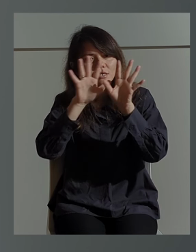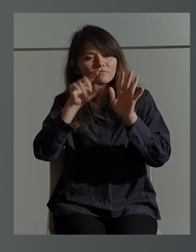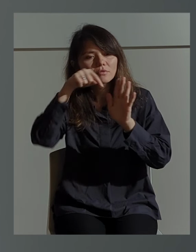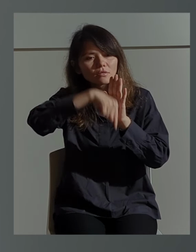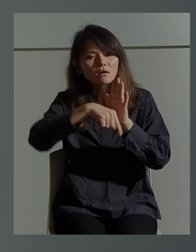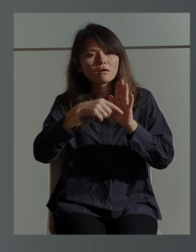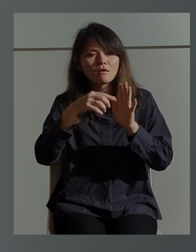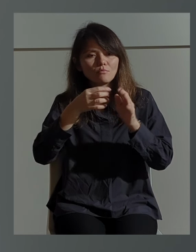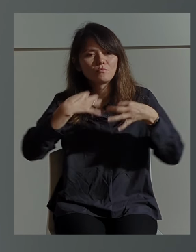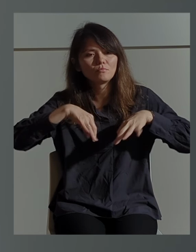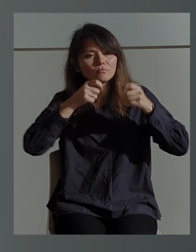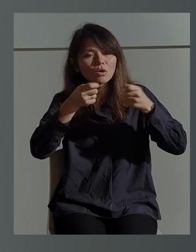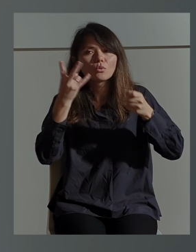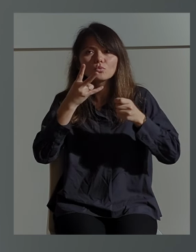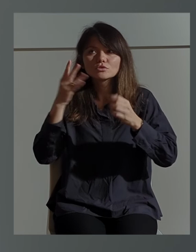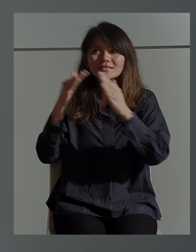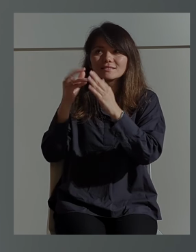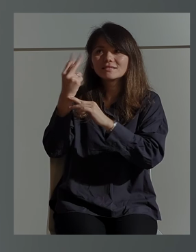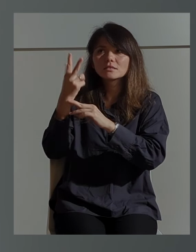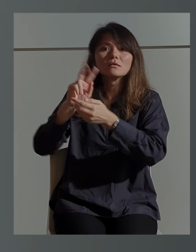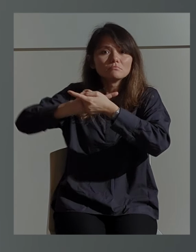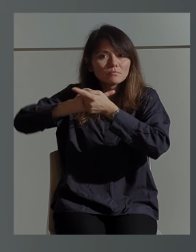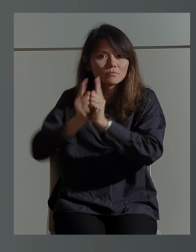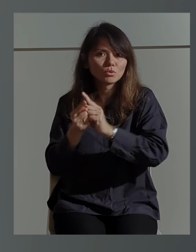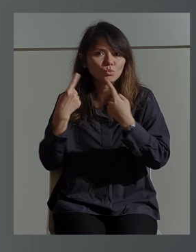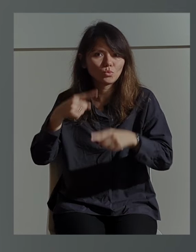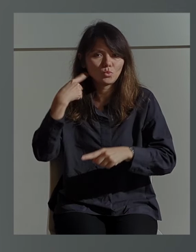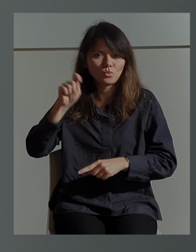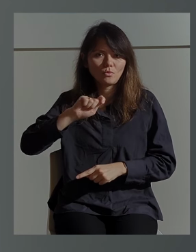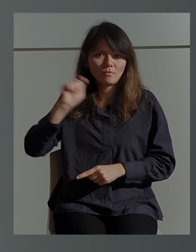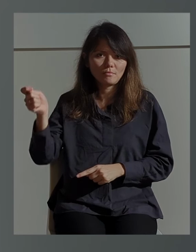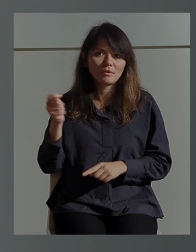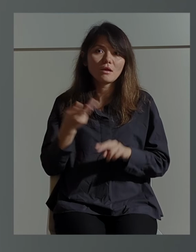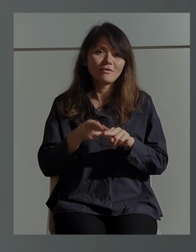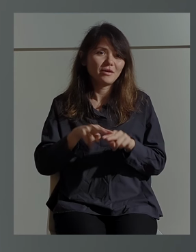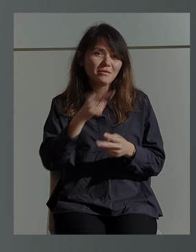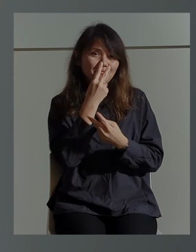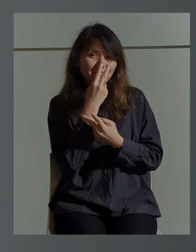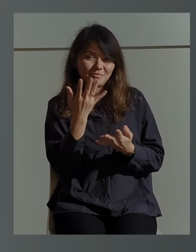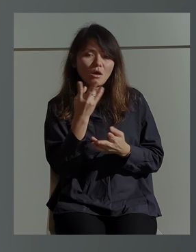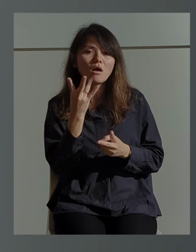машин поменяла номер её дома в этом незримо но ощутимо